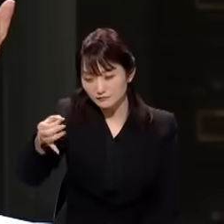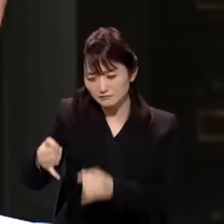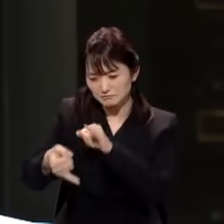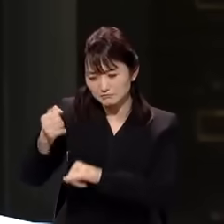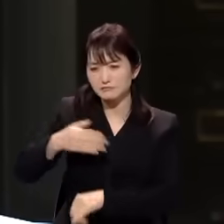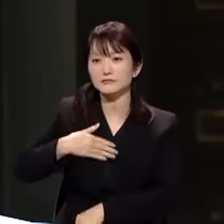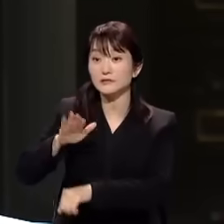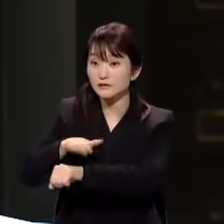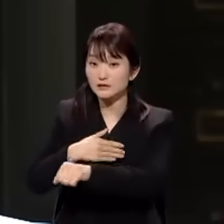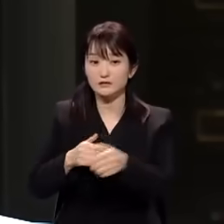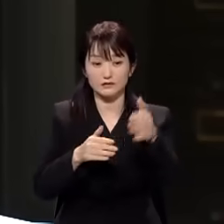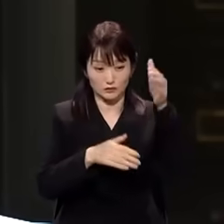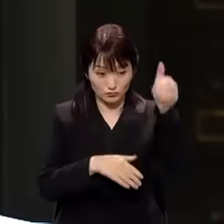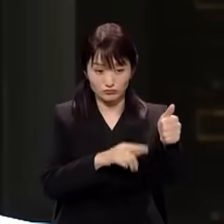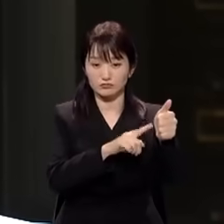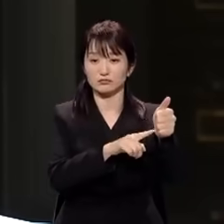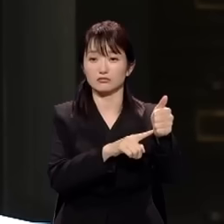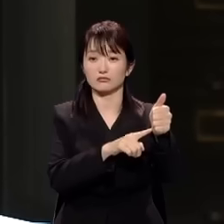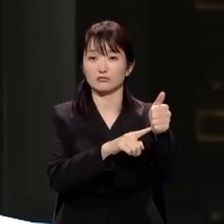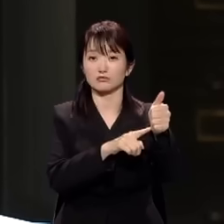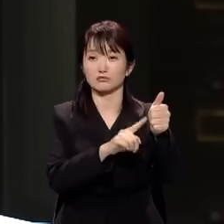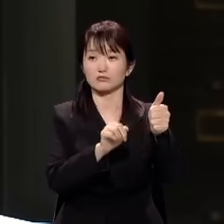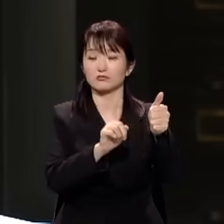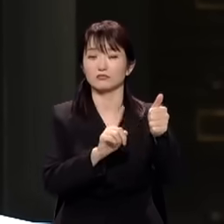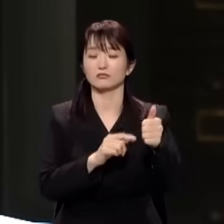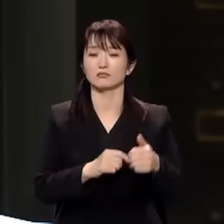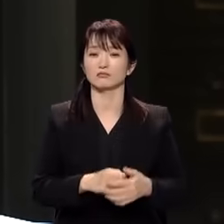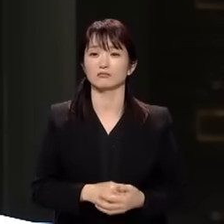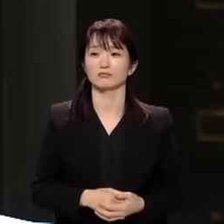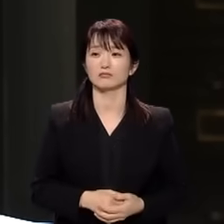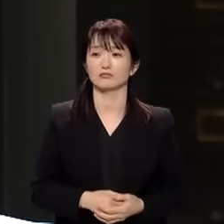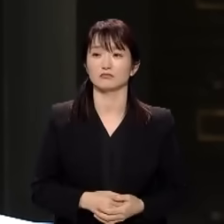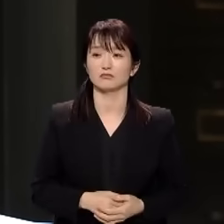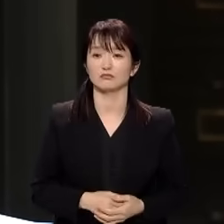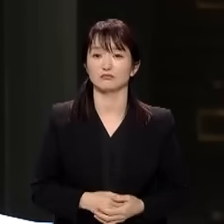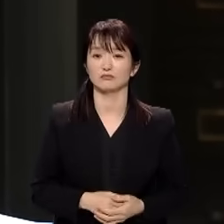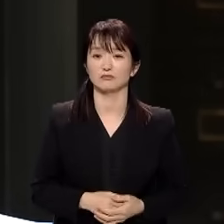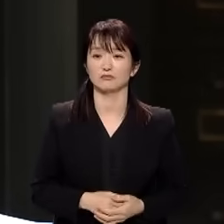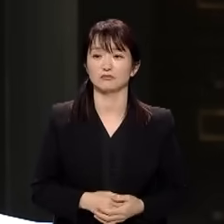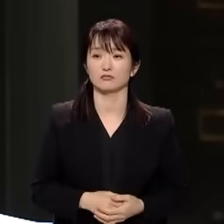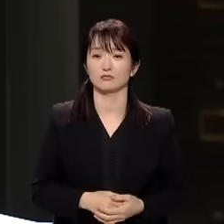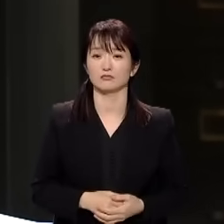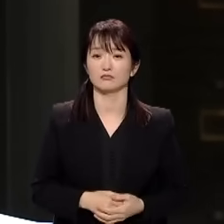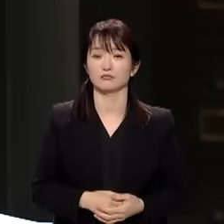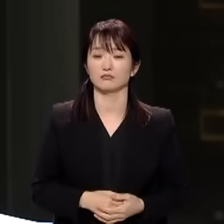인정. 그런데 집주인이 아 이거 좀 아